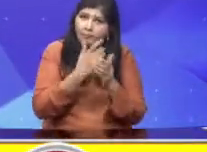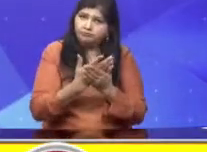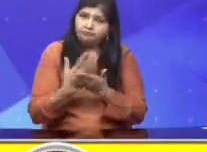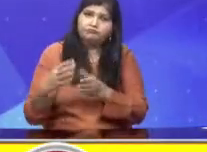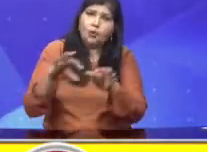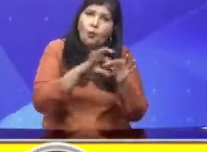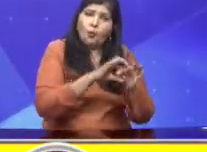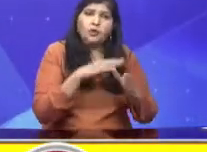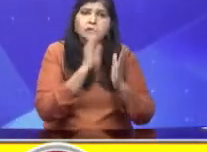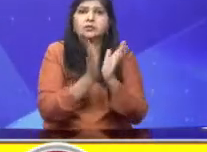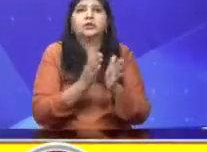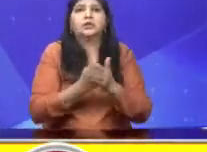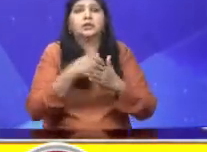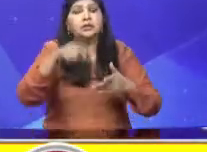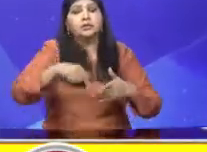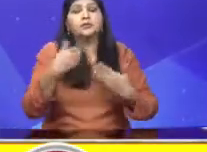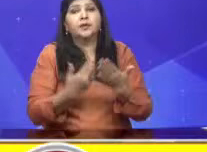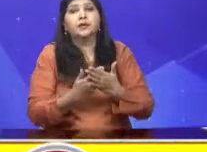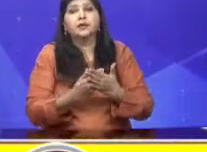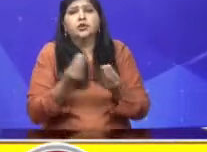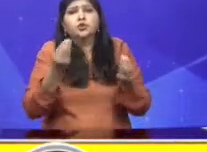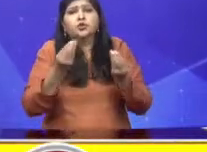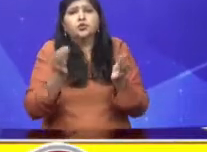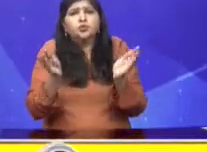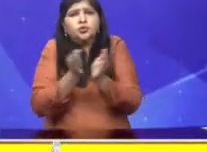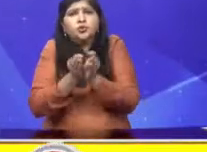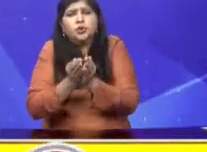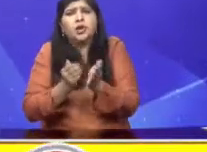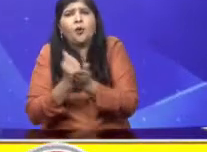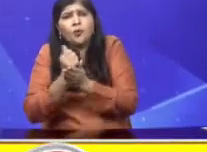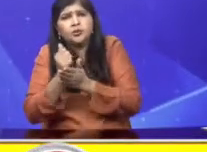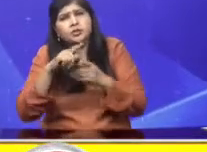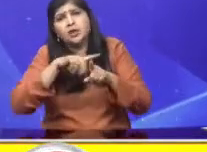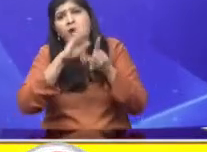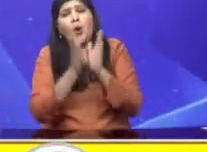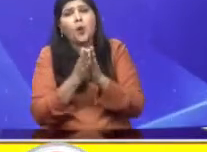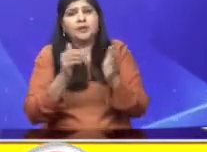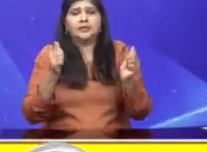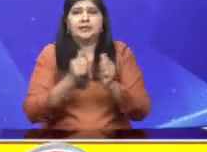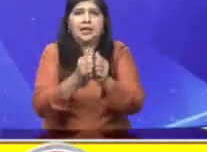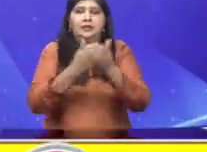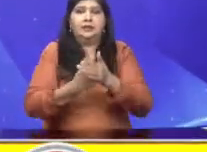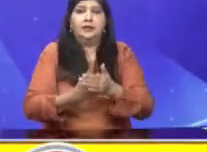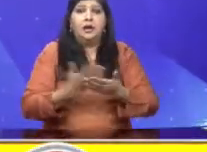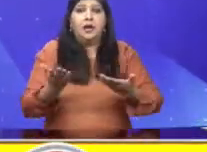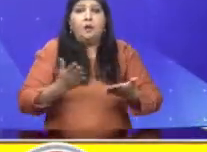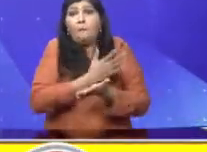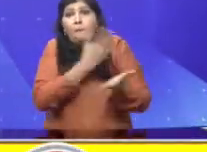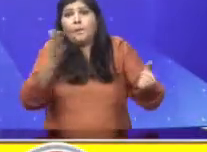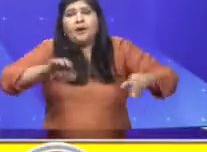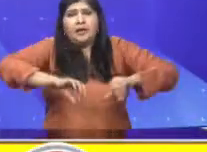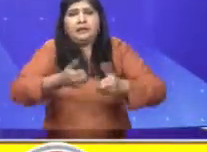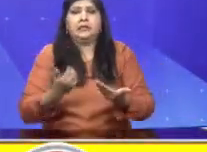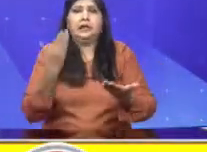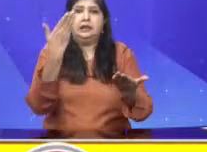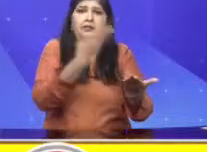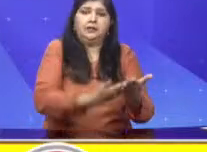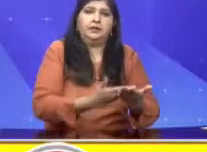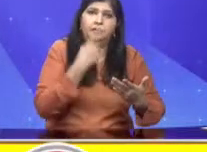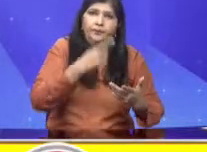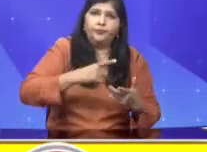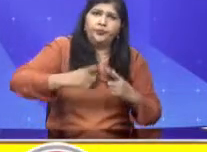काम करना है और इसमें छोटे छोटे प्रयास भी बड़े नतीजे ला देते हैं